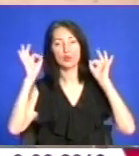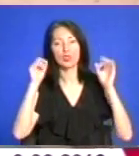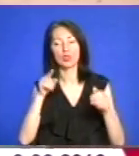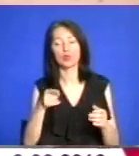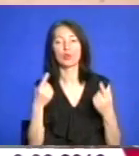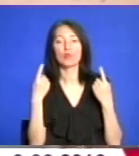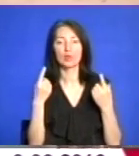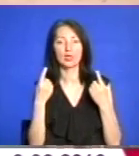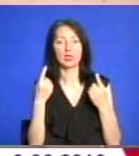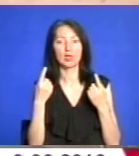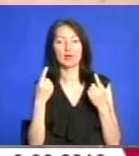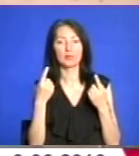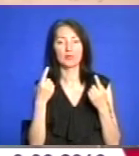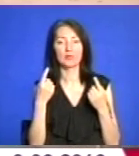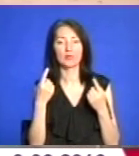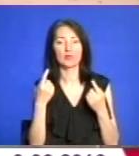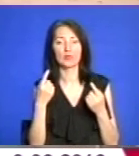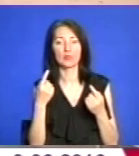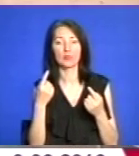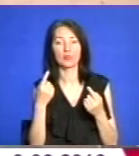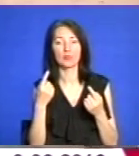дуже великий